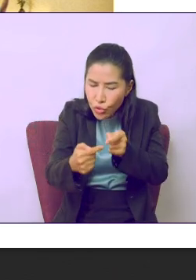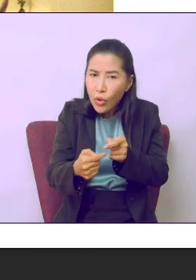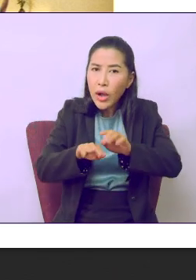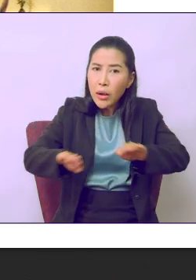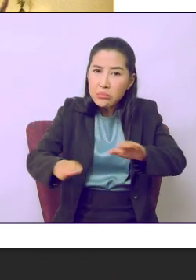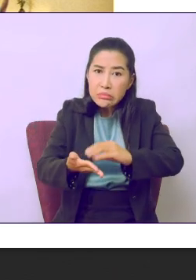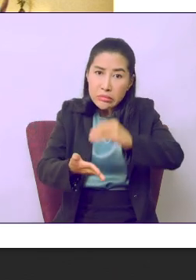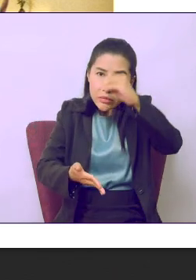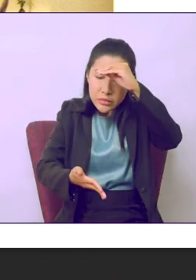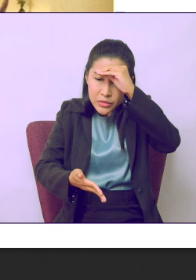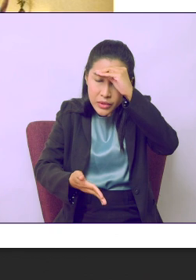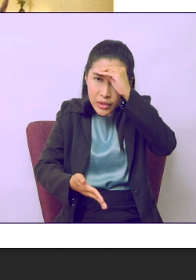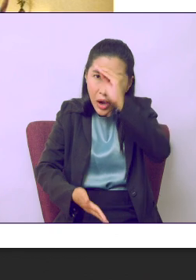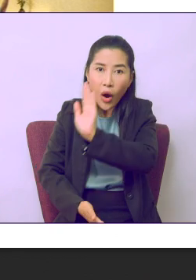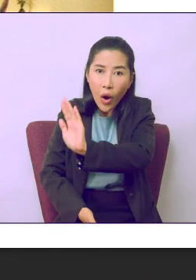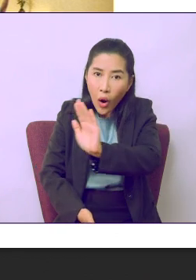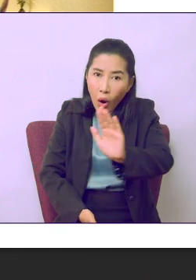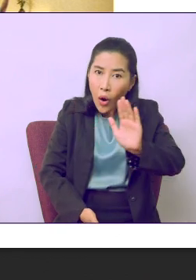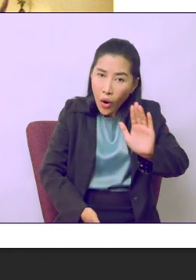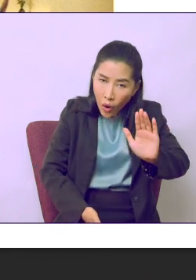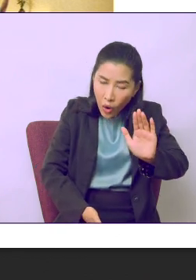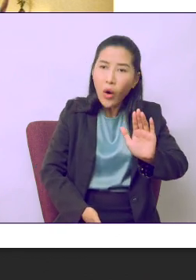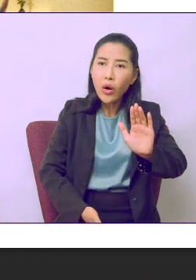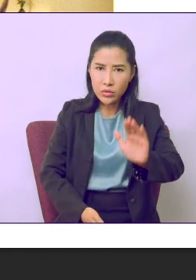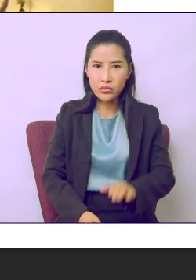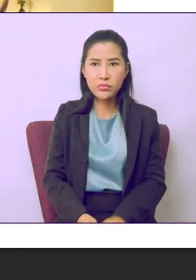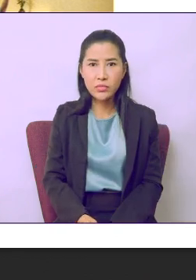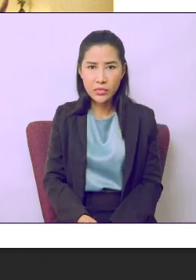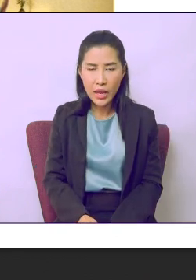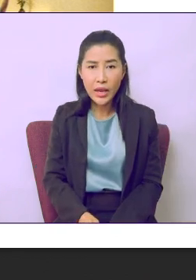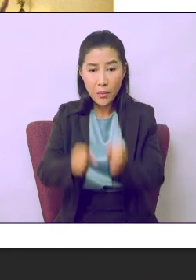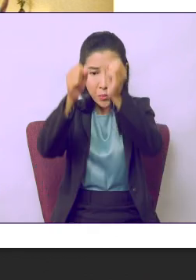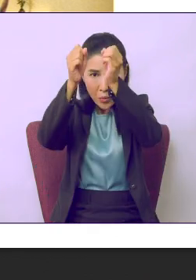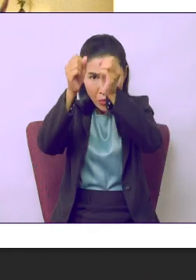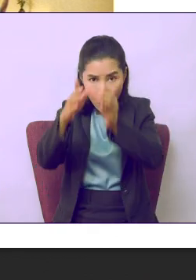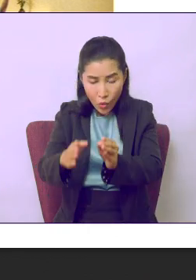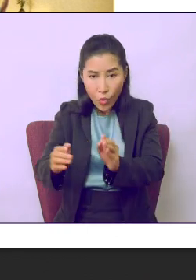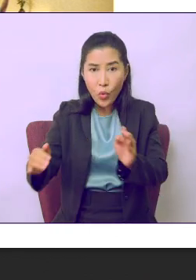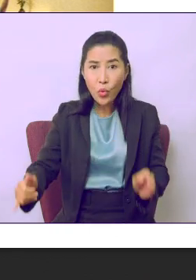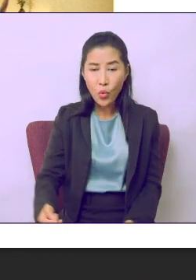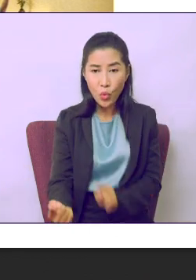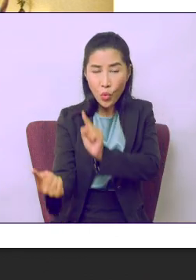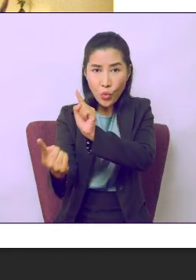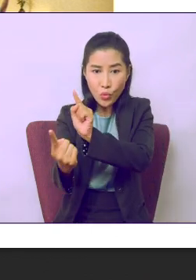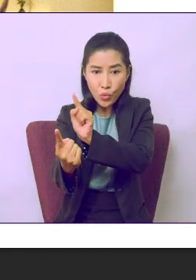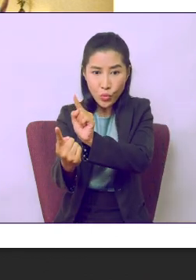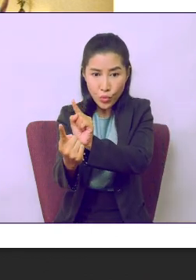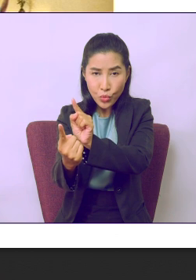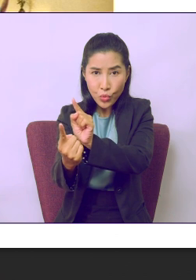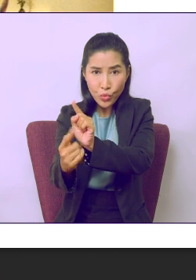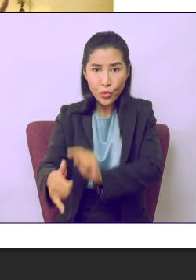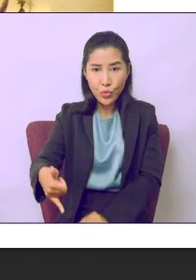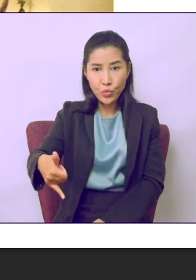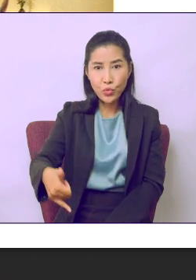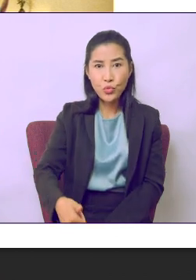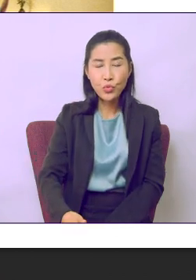ครับแต่ถ้าดีที่สุดนะครับผมแนะนำให้เป็น 1ต1นะครับแต่ถ้าเป็นกลุ่มใหญ่จริงๆอ่ะอย่างผมมาสอน